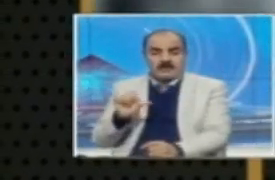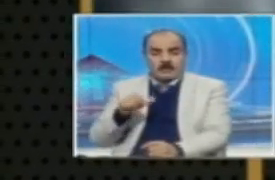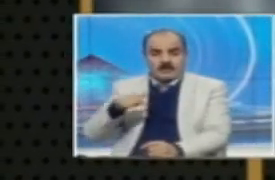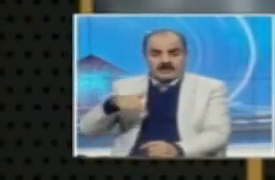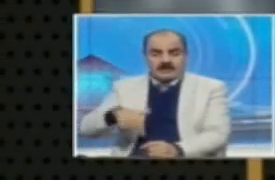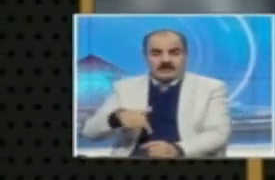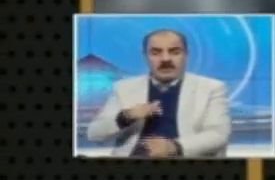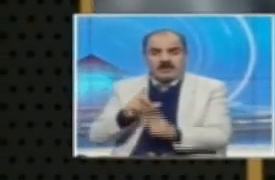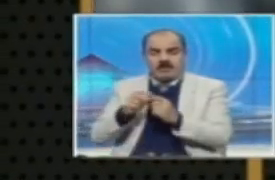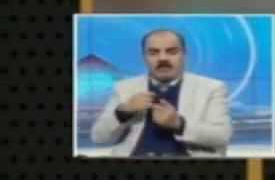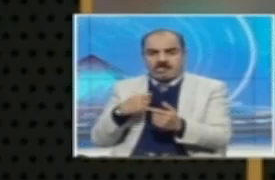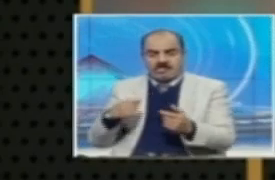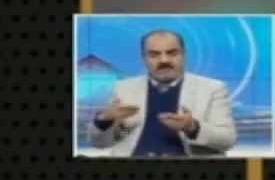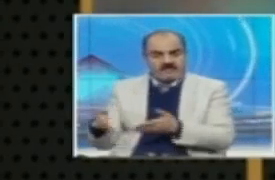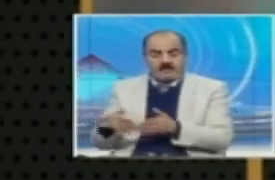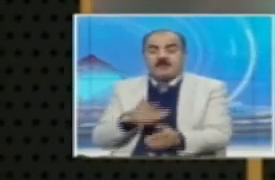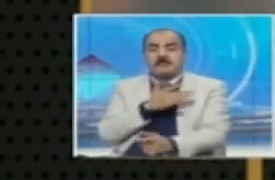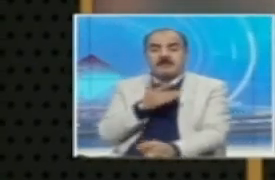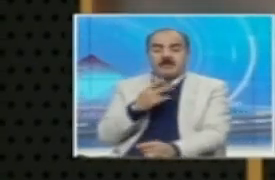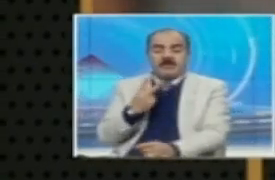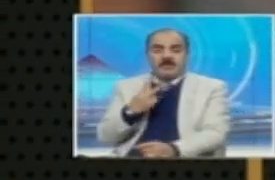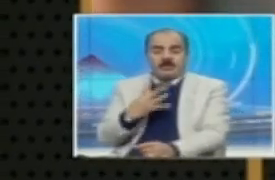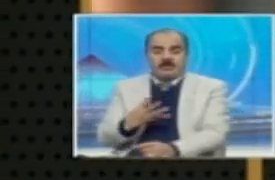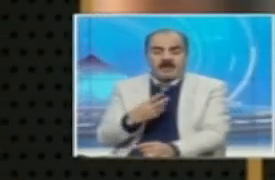1,369 حكم جناية و